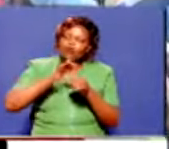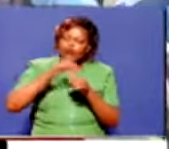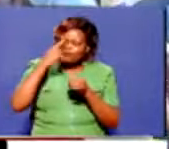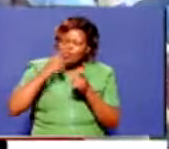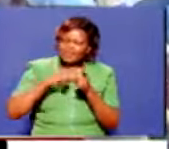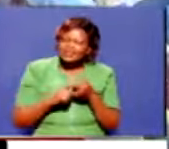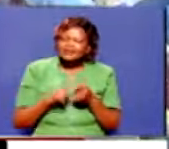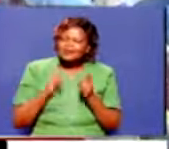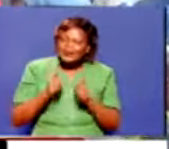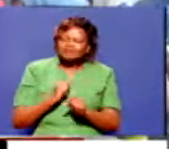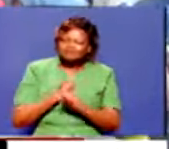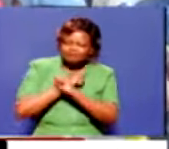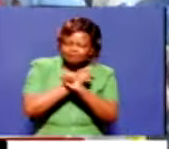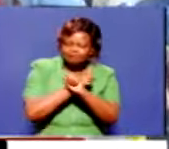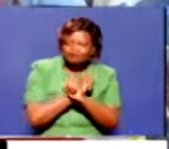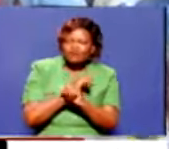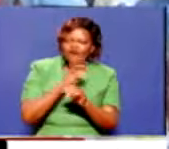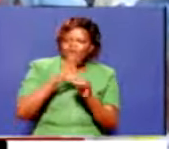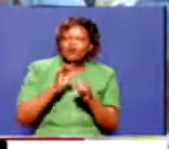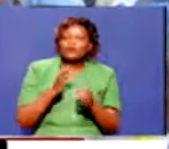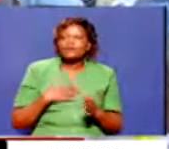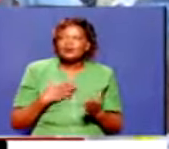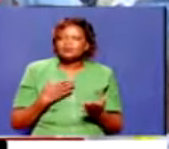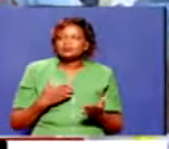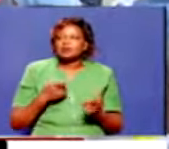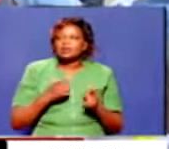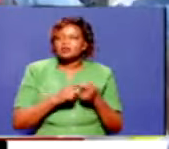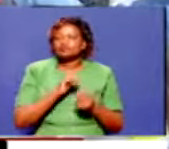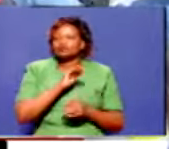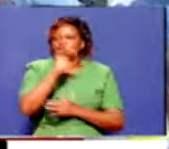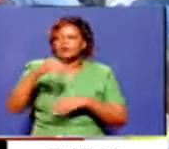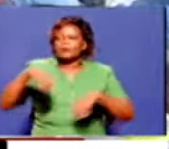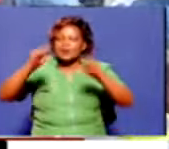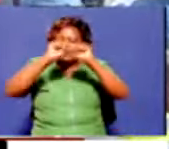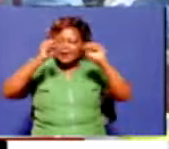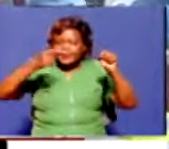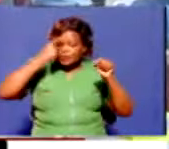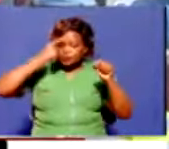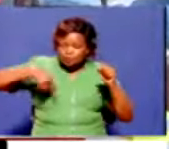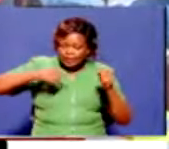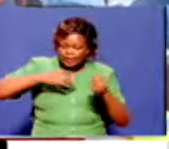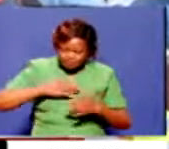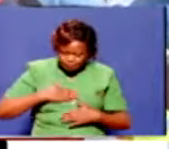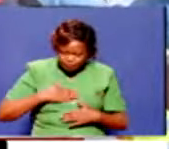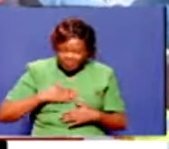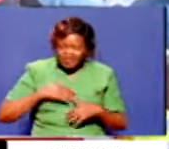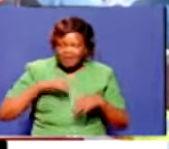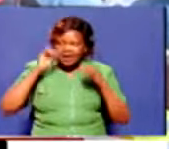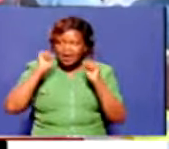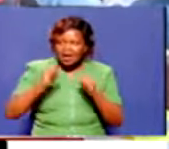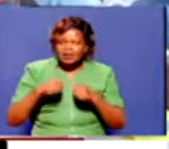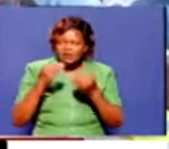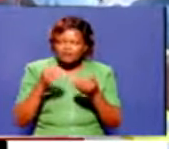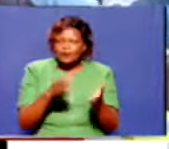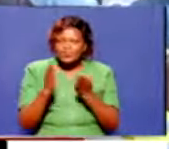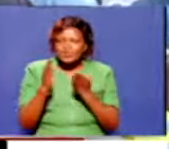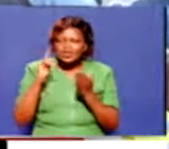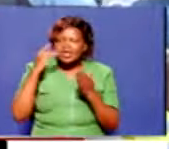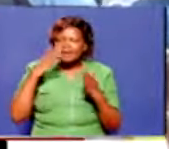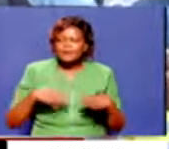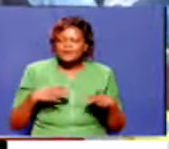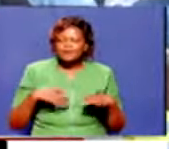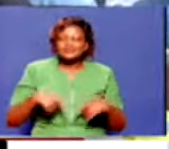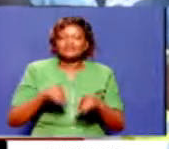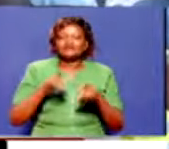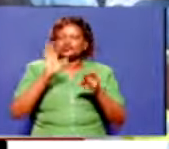kura. Na mimi nataka kumuomba rais pia kwa sababu tunamheshimu aweze kupatia nafasi wa Kenya